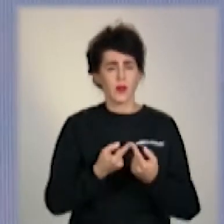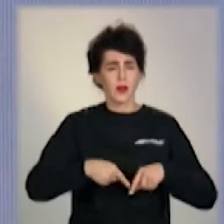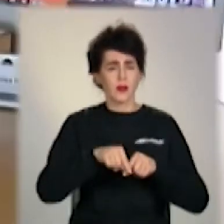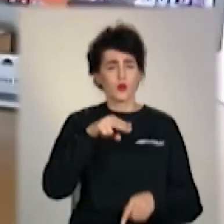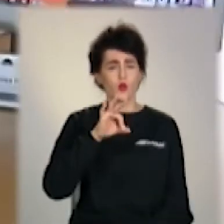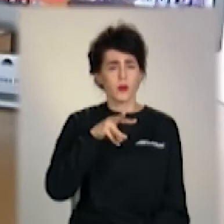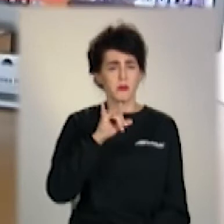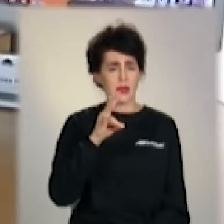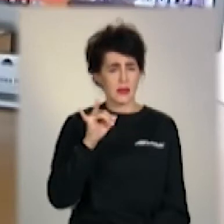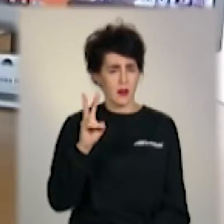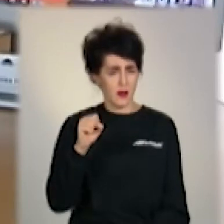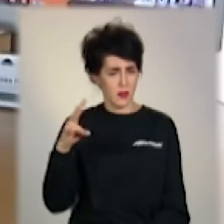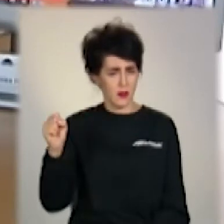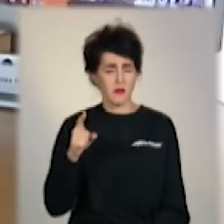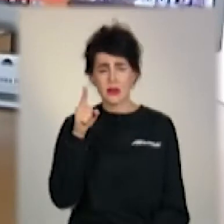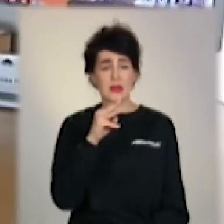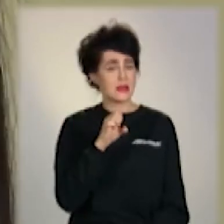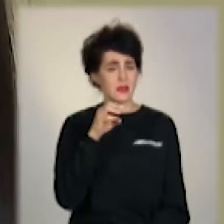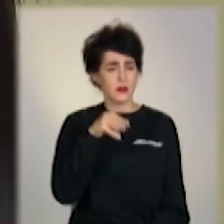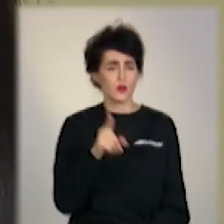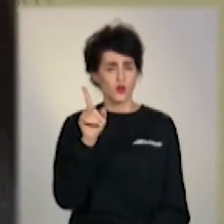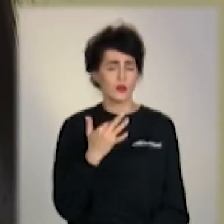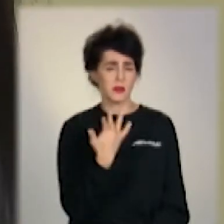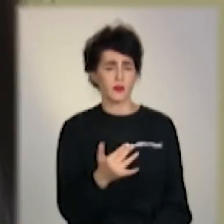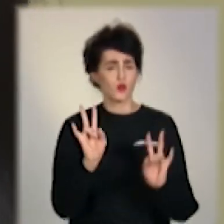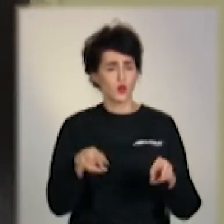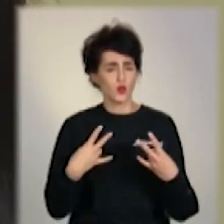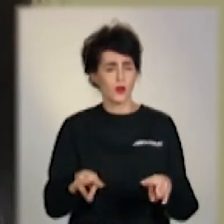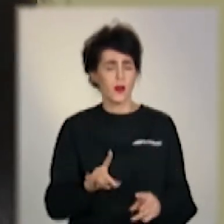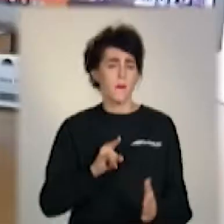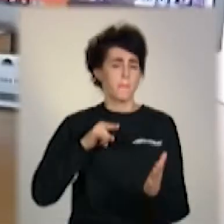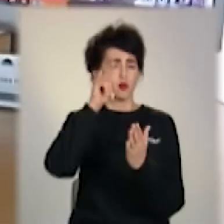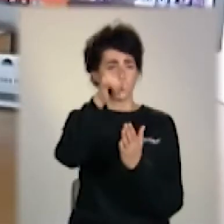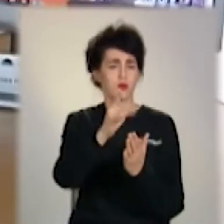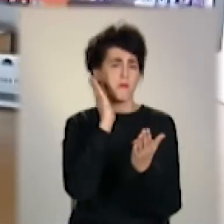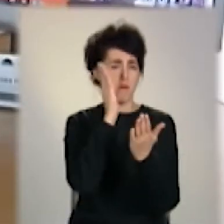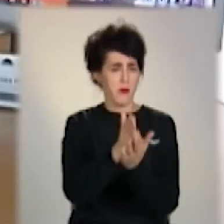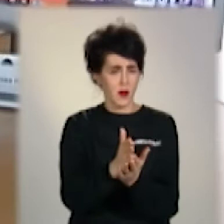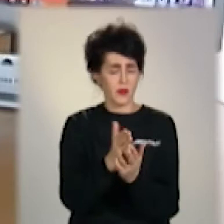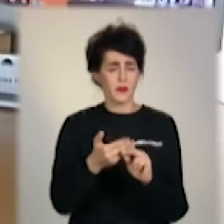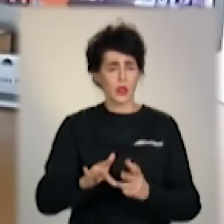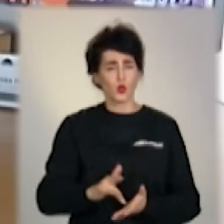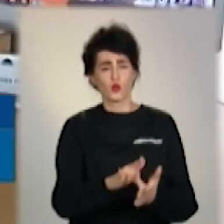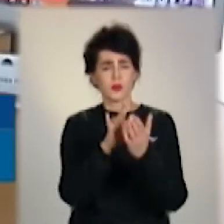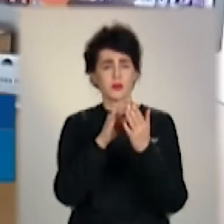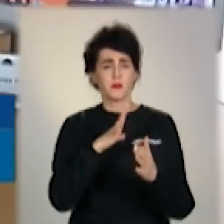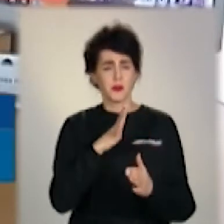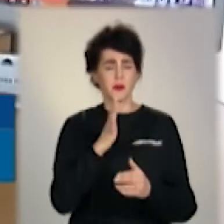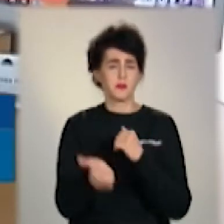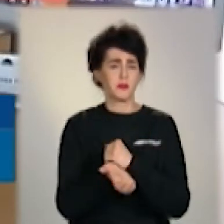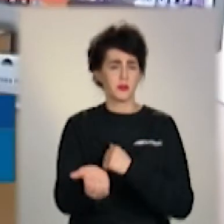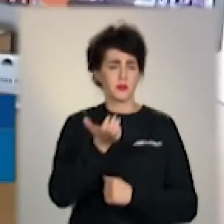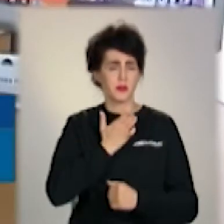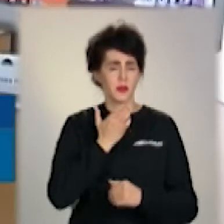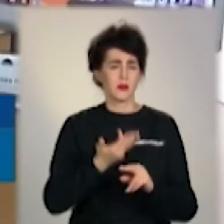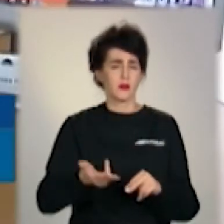Домінікані. Тести не потрібні, а переліт прямий. Туристи присилали от вчора і